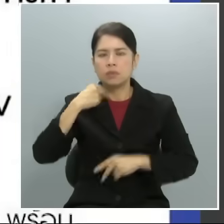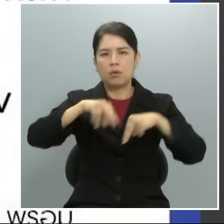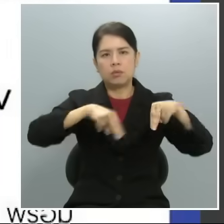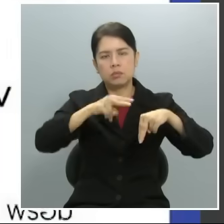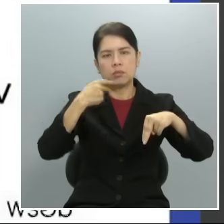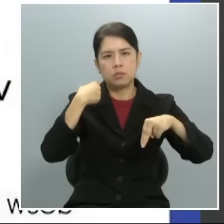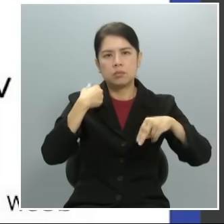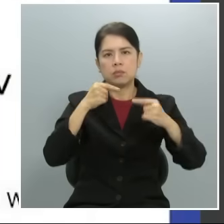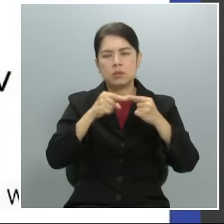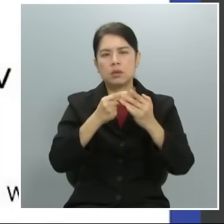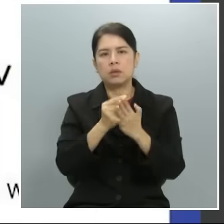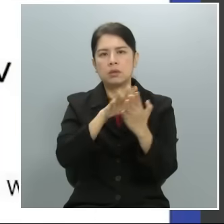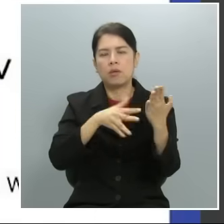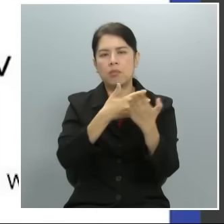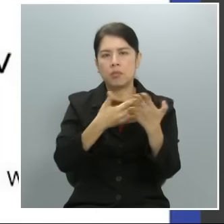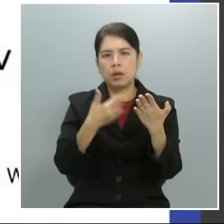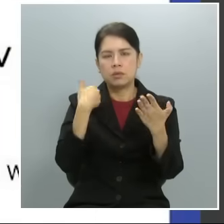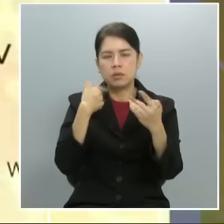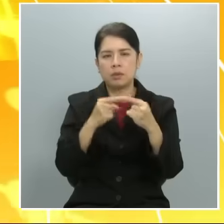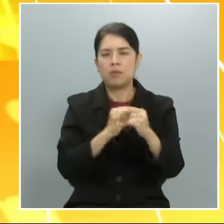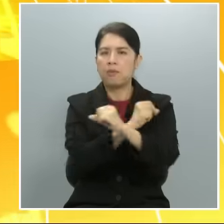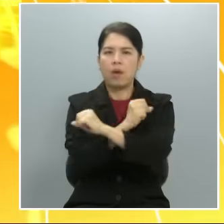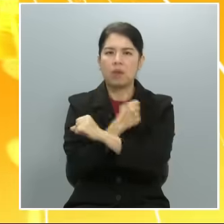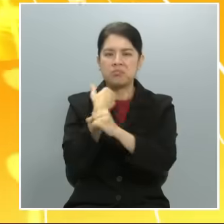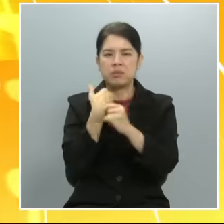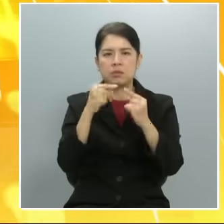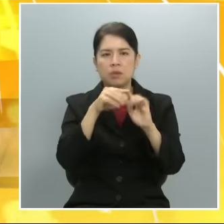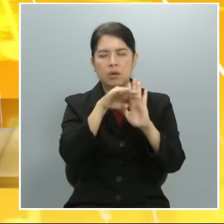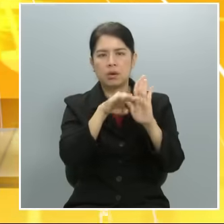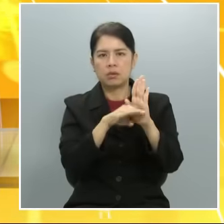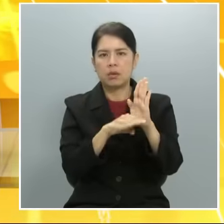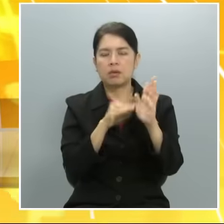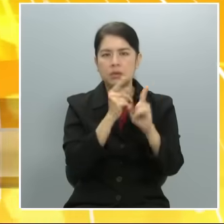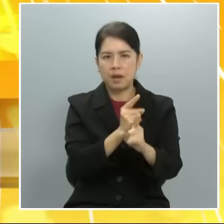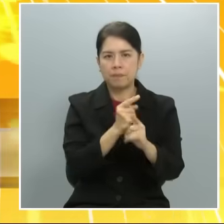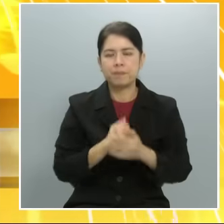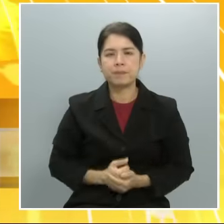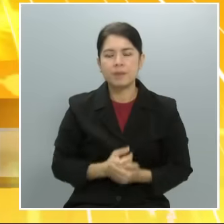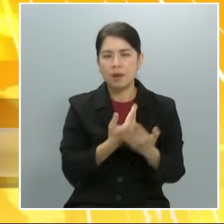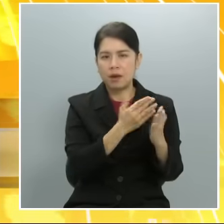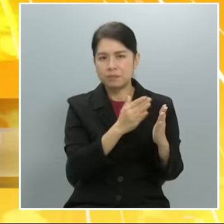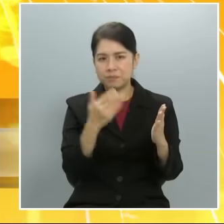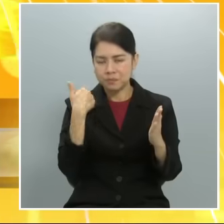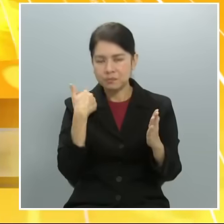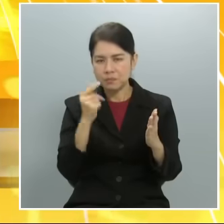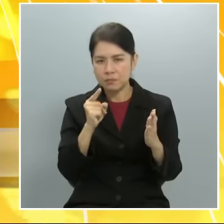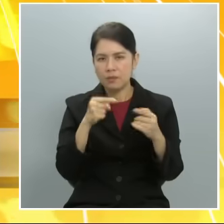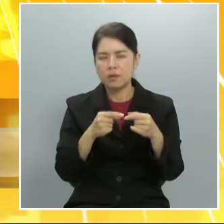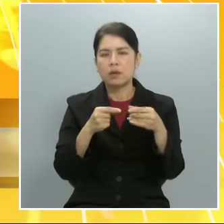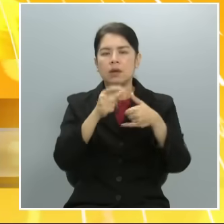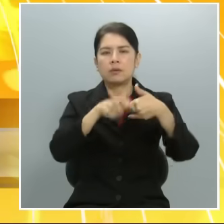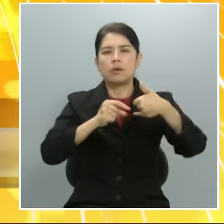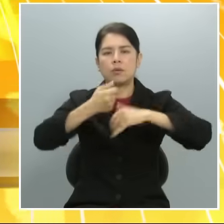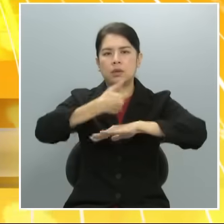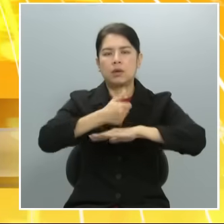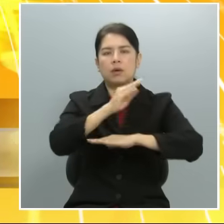ความปลอดภัยสูงสุดเป็นข้อๆอย่างที่บอกไปขณะที่ในเวลาต่อมาผู้บังคับการนครบานหก